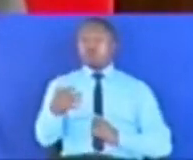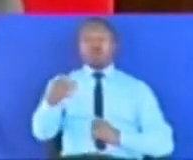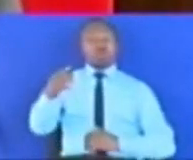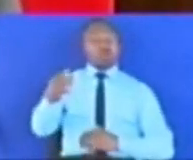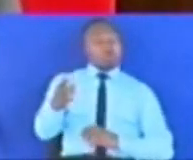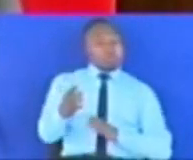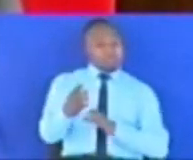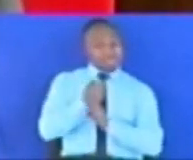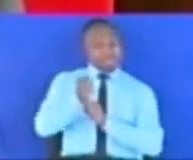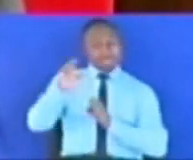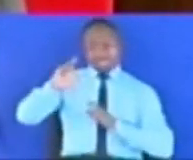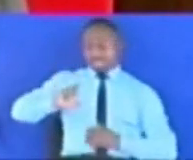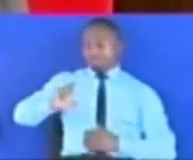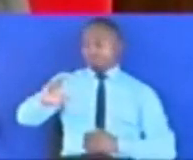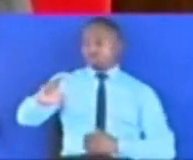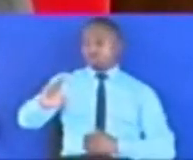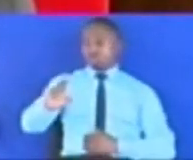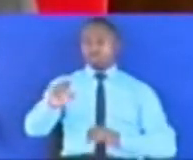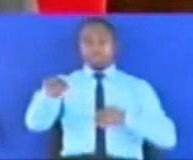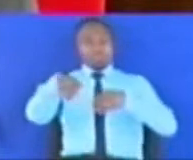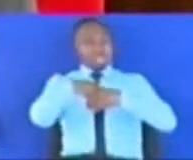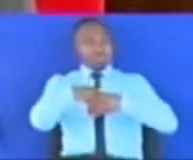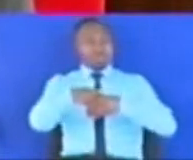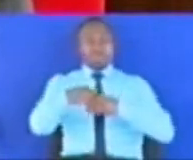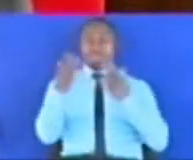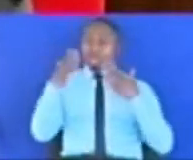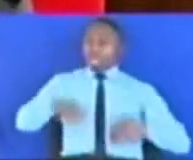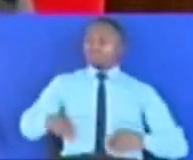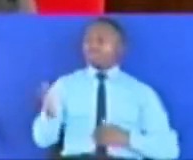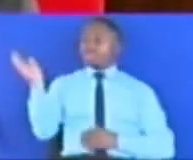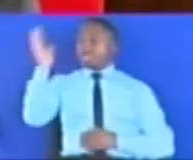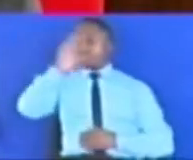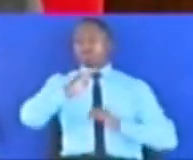kile kitambulisho cha NHIF ni